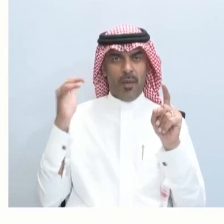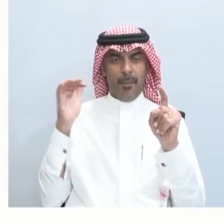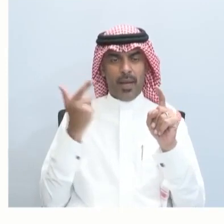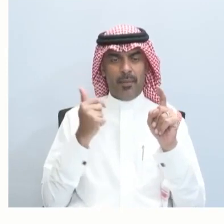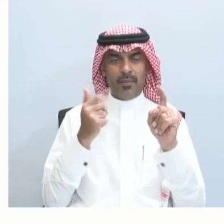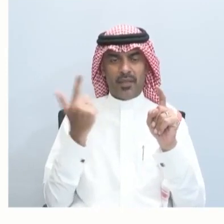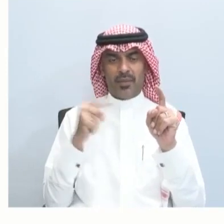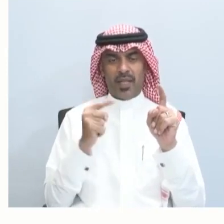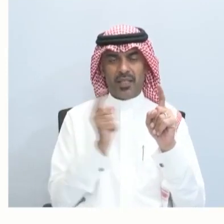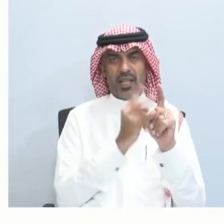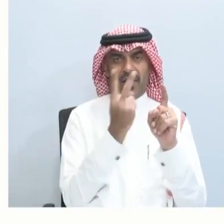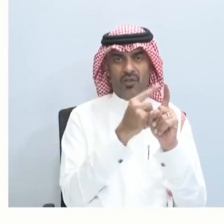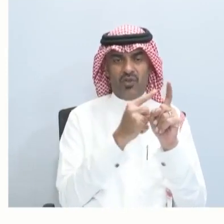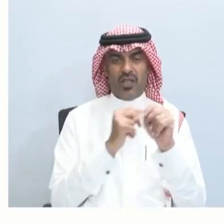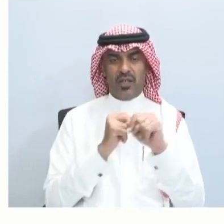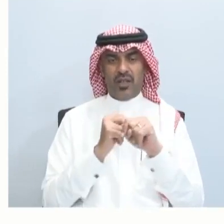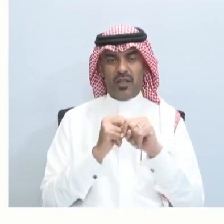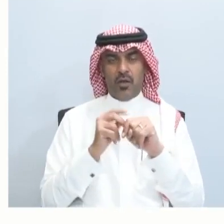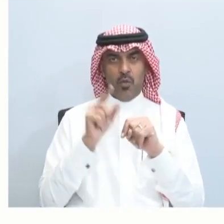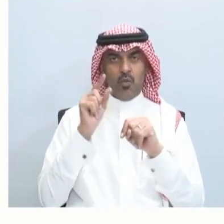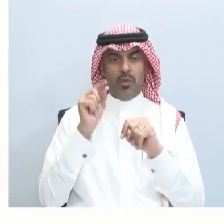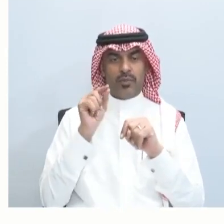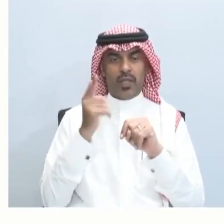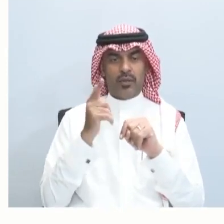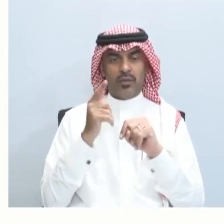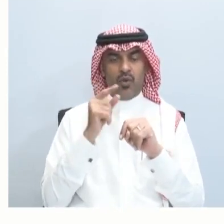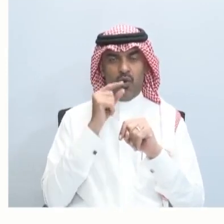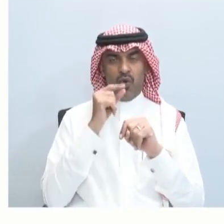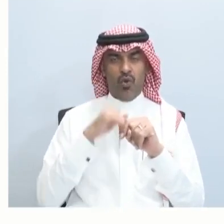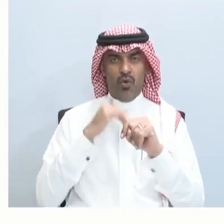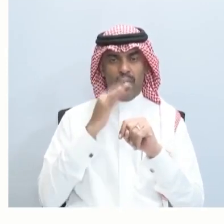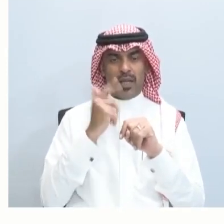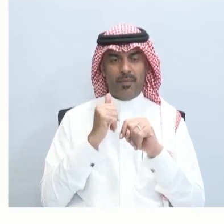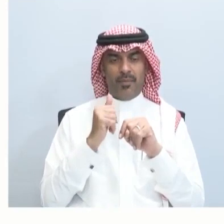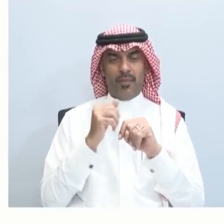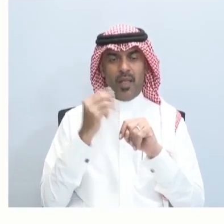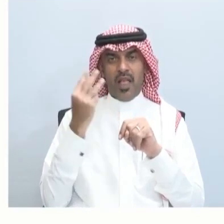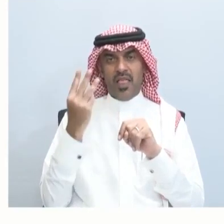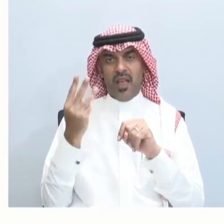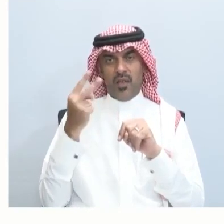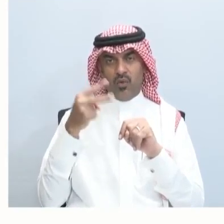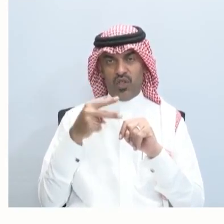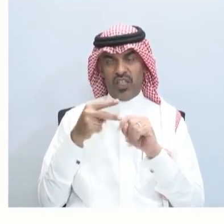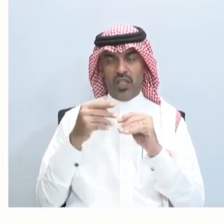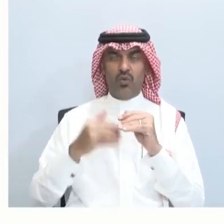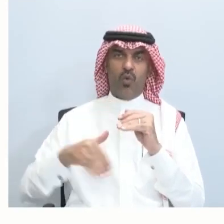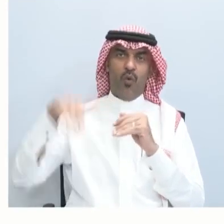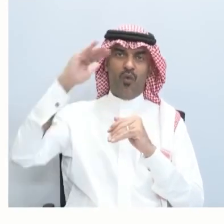17 الى 22 الممتاز من عمر ماذا الممتاز من عمر 23